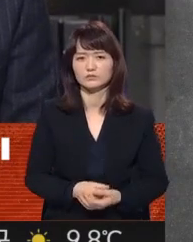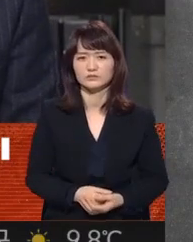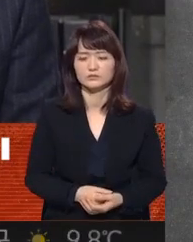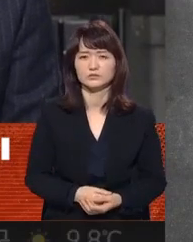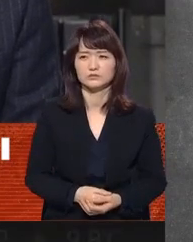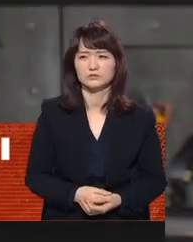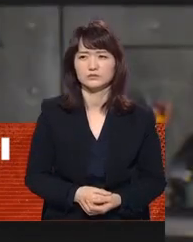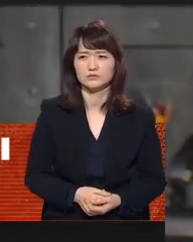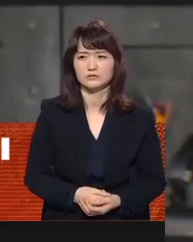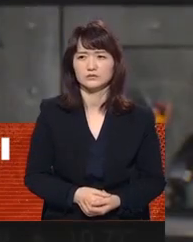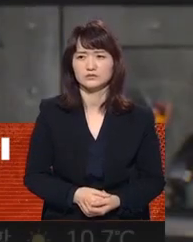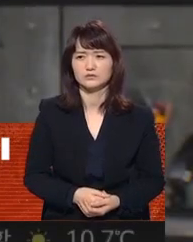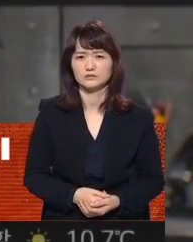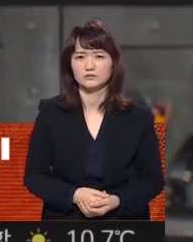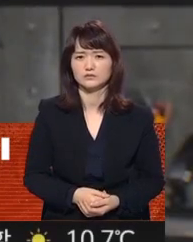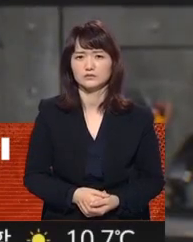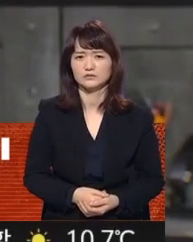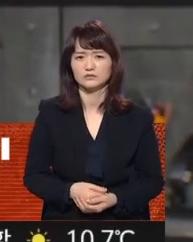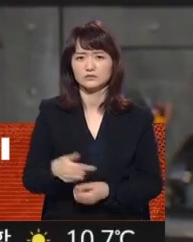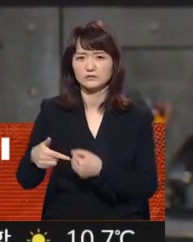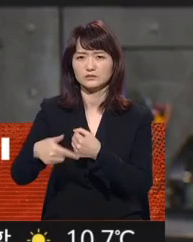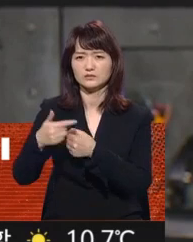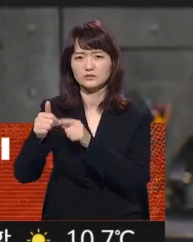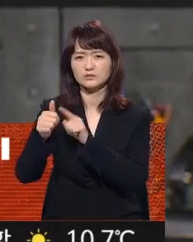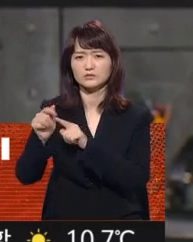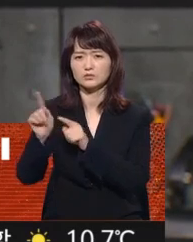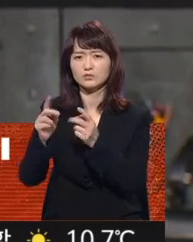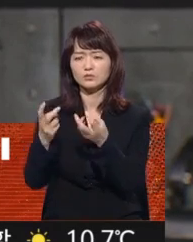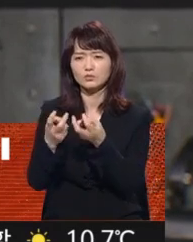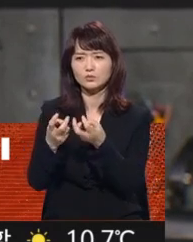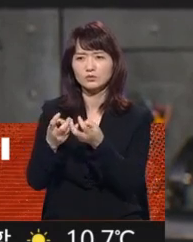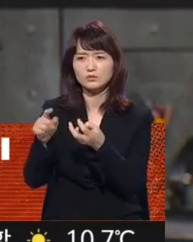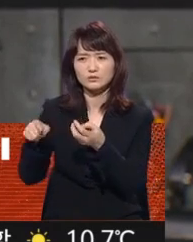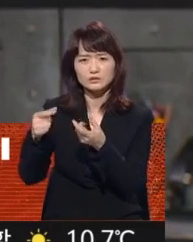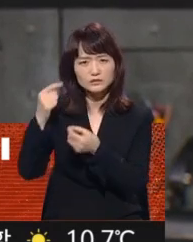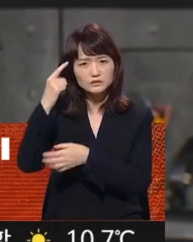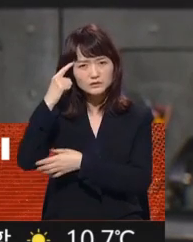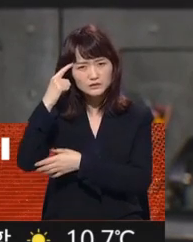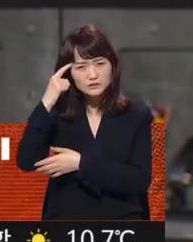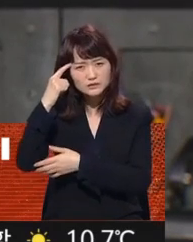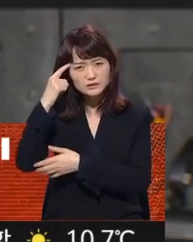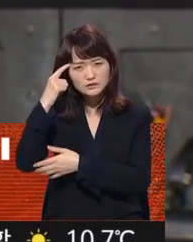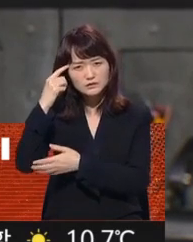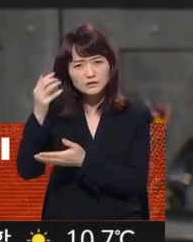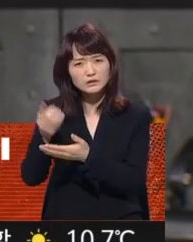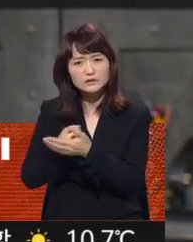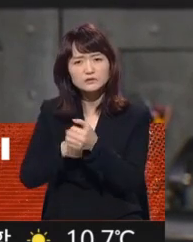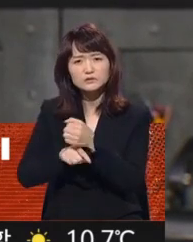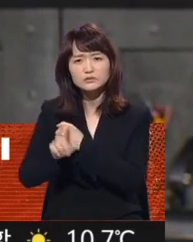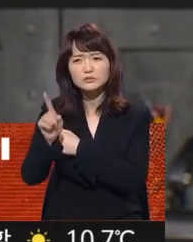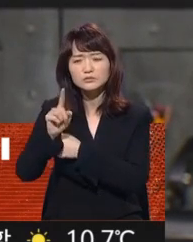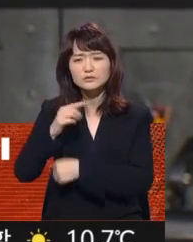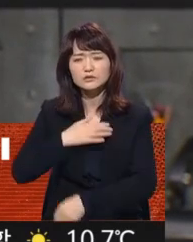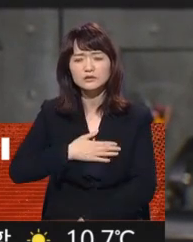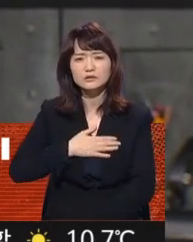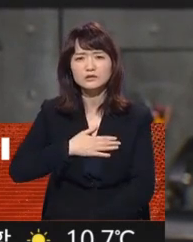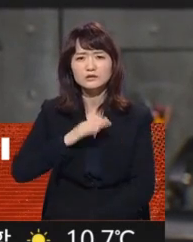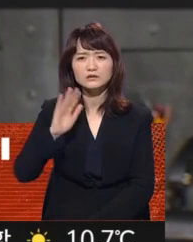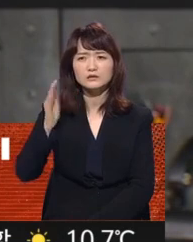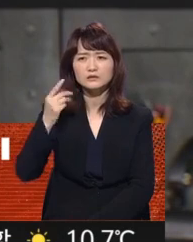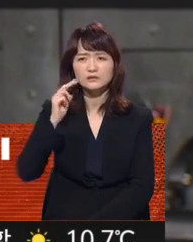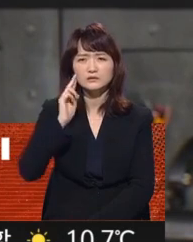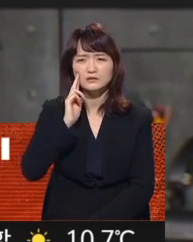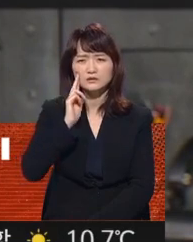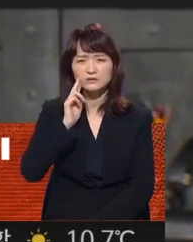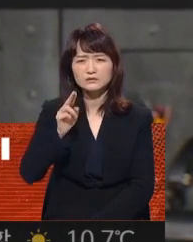지금 얘기한 것처럼 도대체이 초등학교 6학년처럼 어떻게 해서 이런 생각을 품게 됐을지부터 뭔지 좀 알아봐야 될 것 같아요 좀